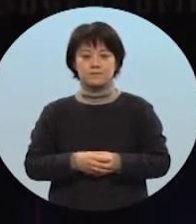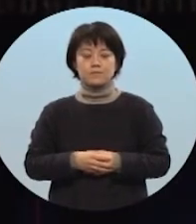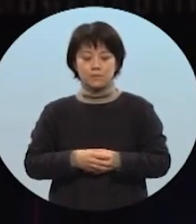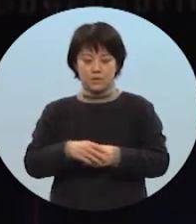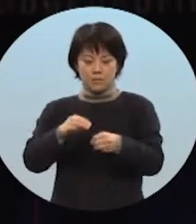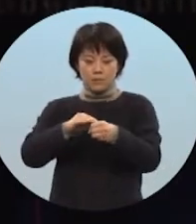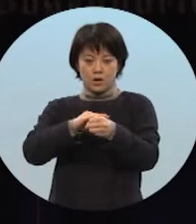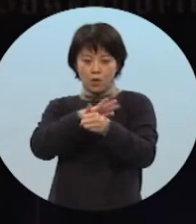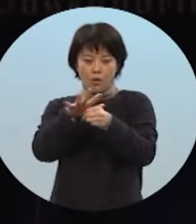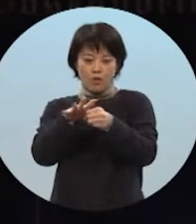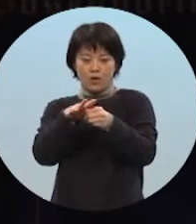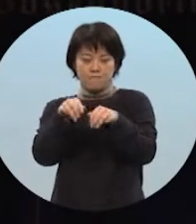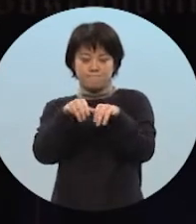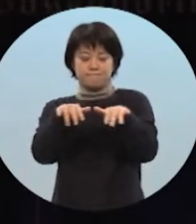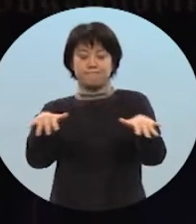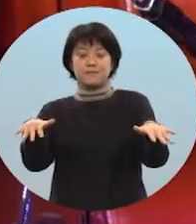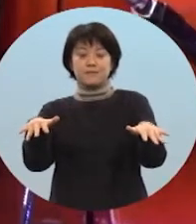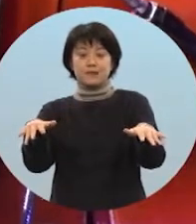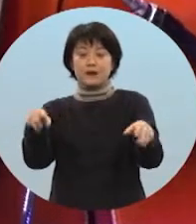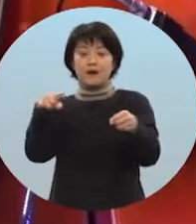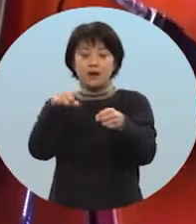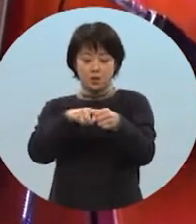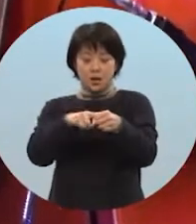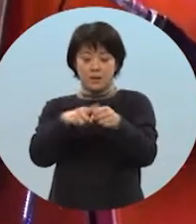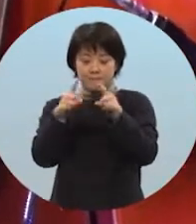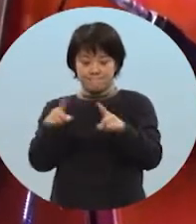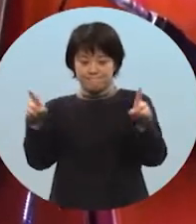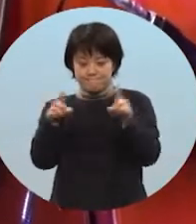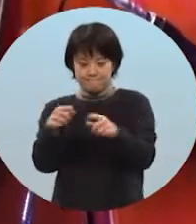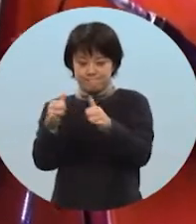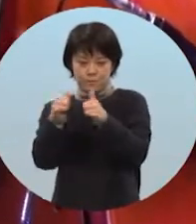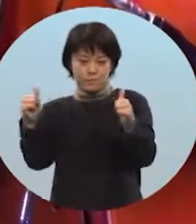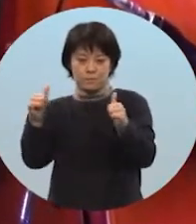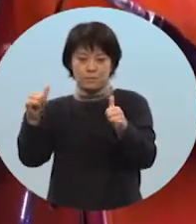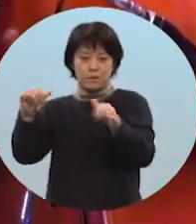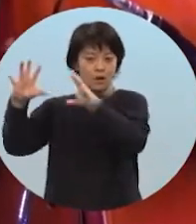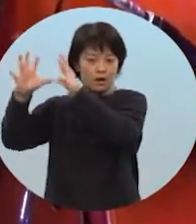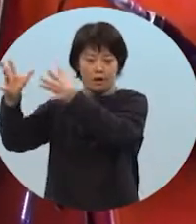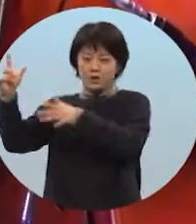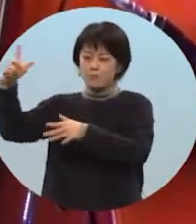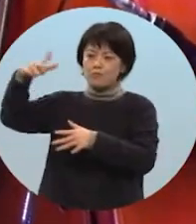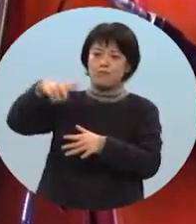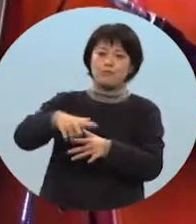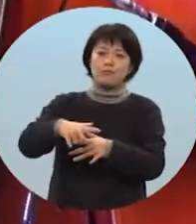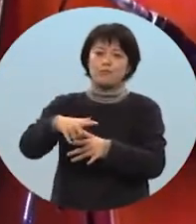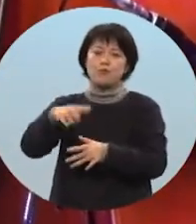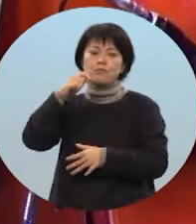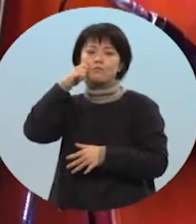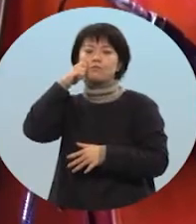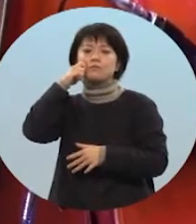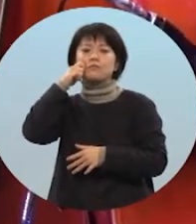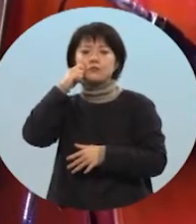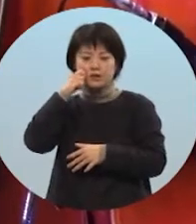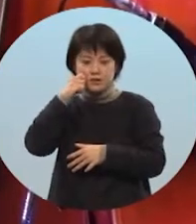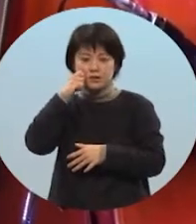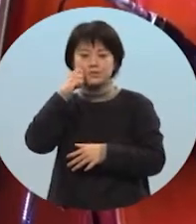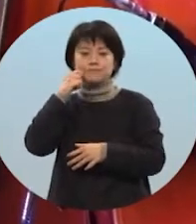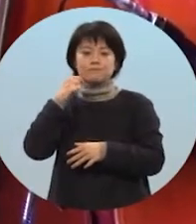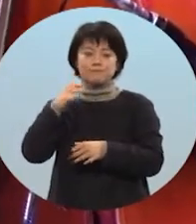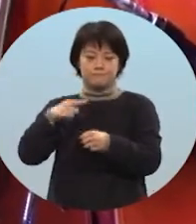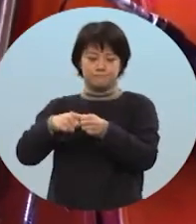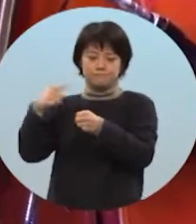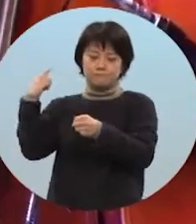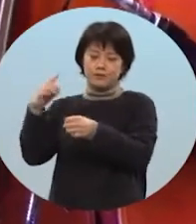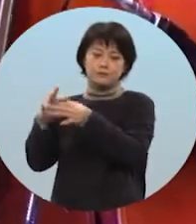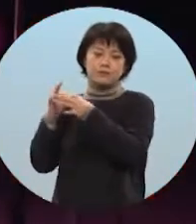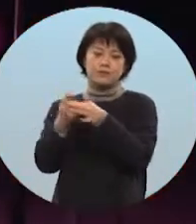新型コロナウイルスの影響により海外ミュージシャンを呼ぶのは難しく、今回も昨年に引き続き日